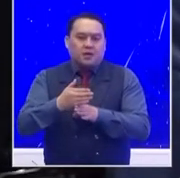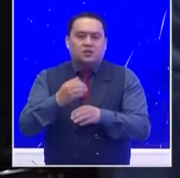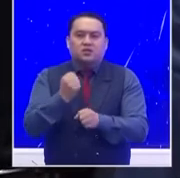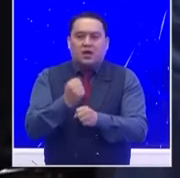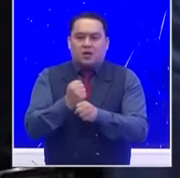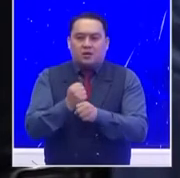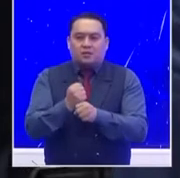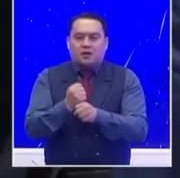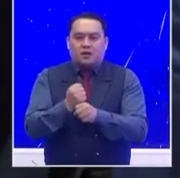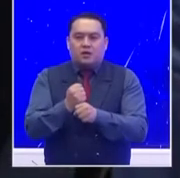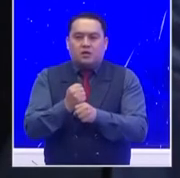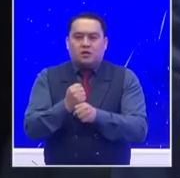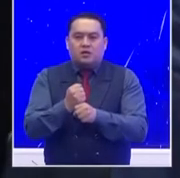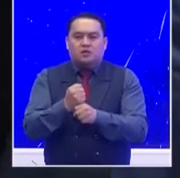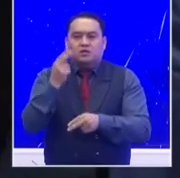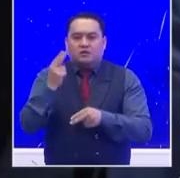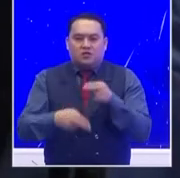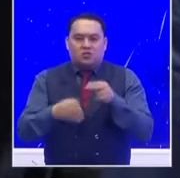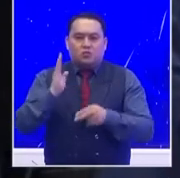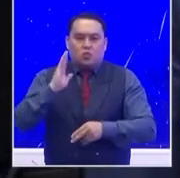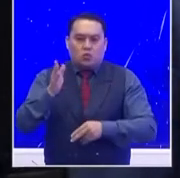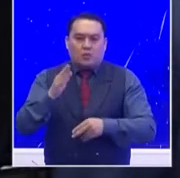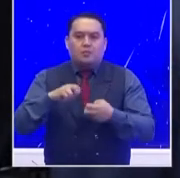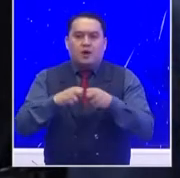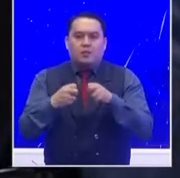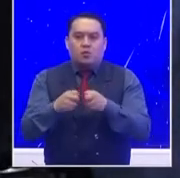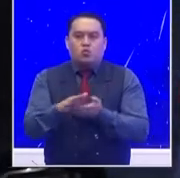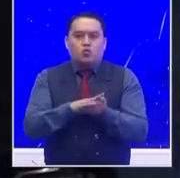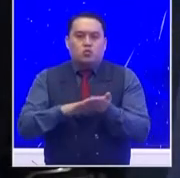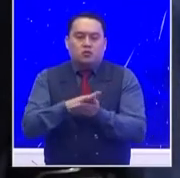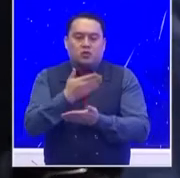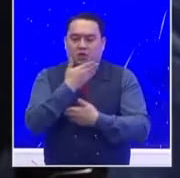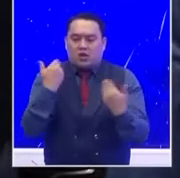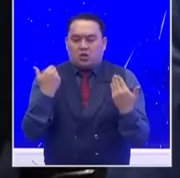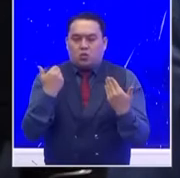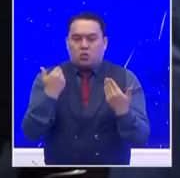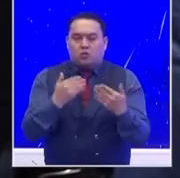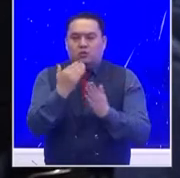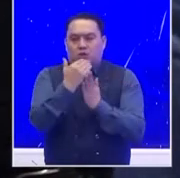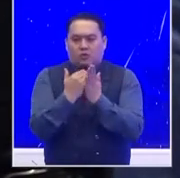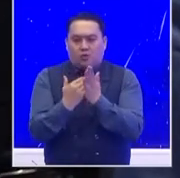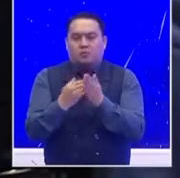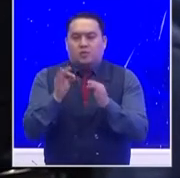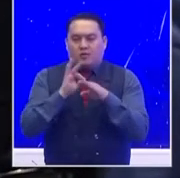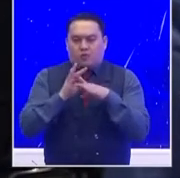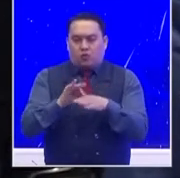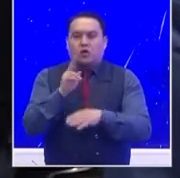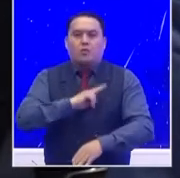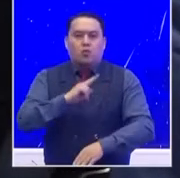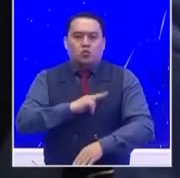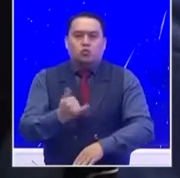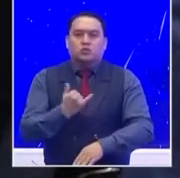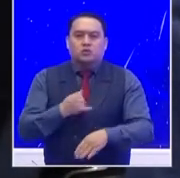красным и в этом году должны завершить здесь проблем никаких нету работа идет согласно графика производства работ такая же ситуация